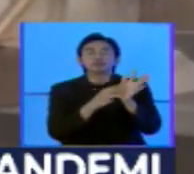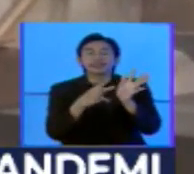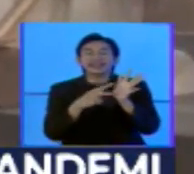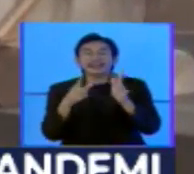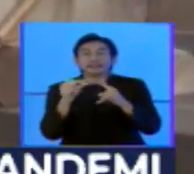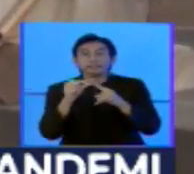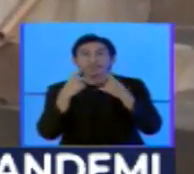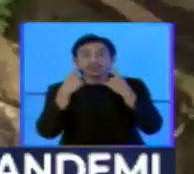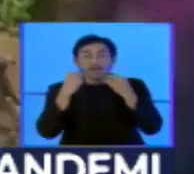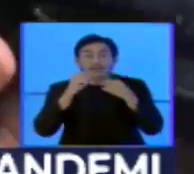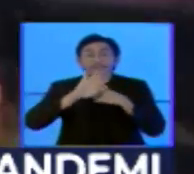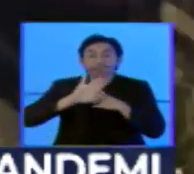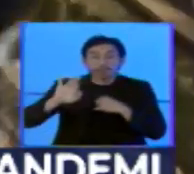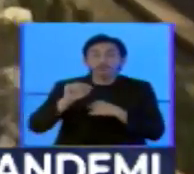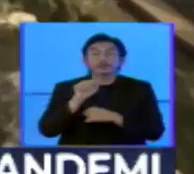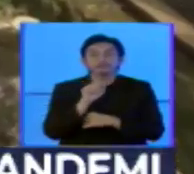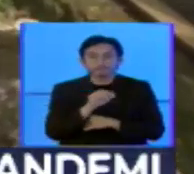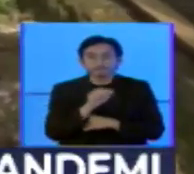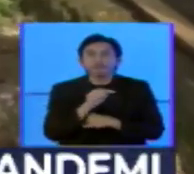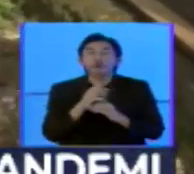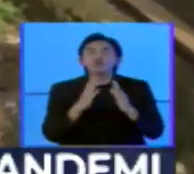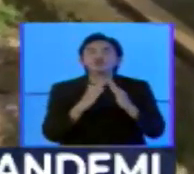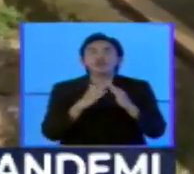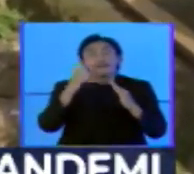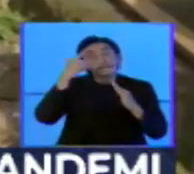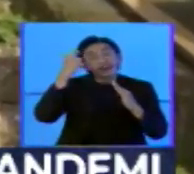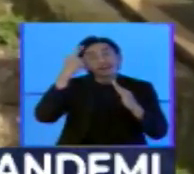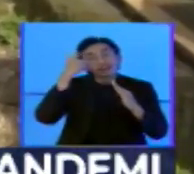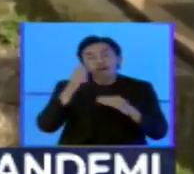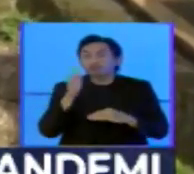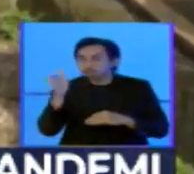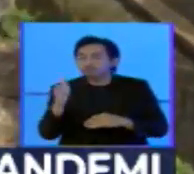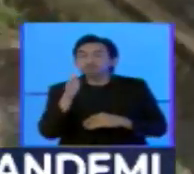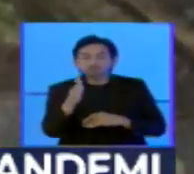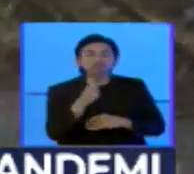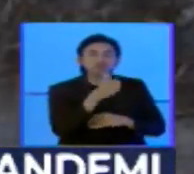Semenjak COVID-19 yang mengharuskan belajar di rumah, ia rutin menyambangi rumah murid-muridnya.